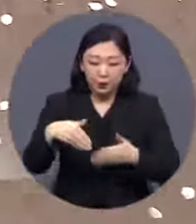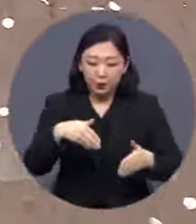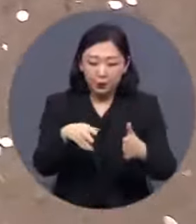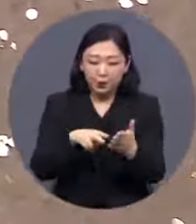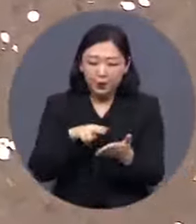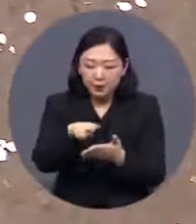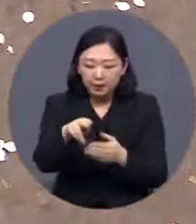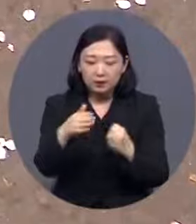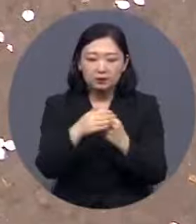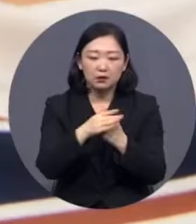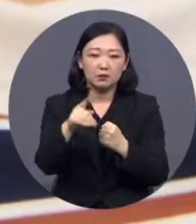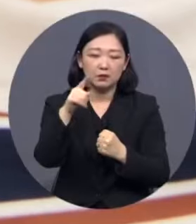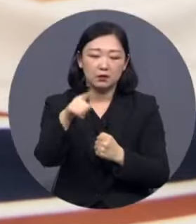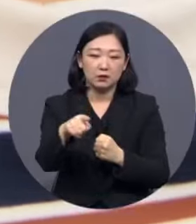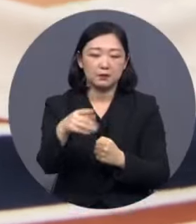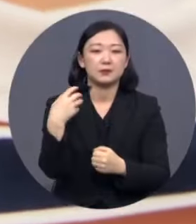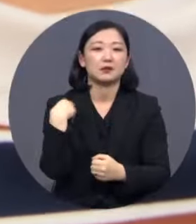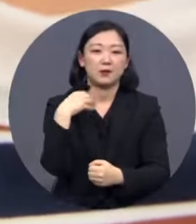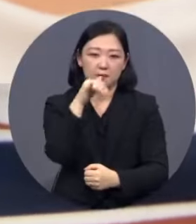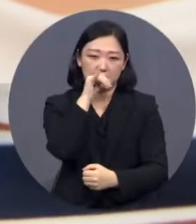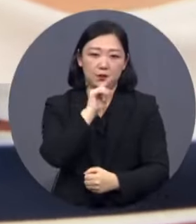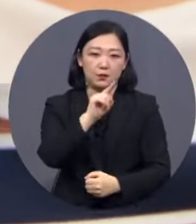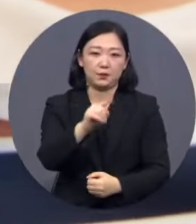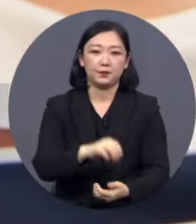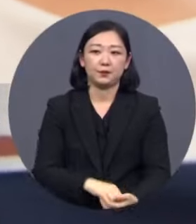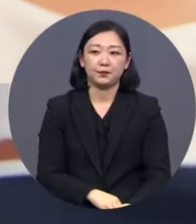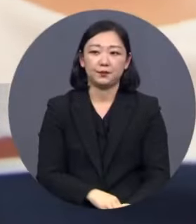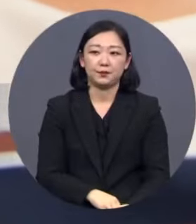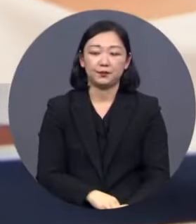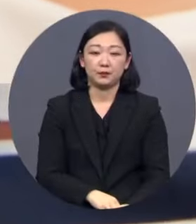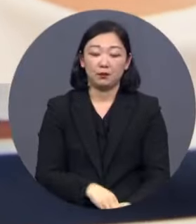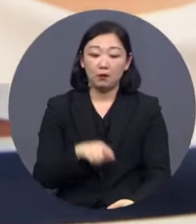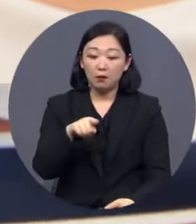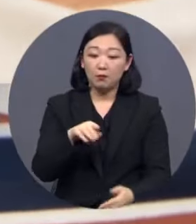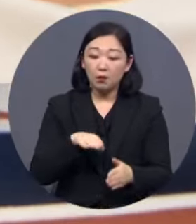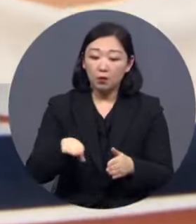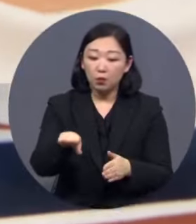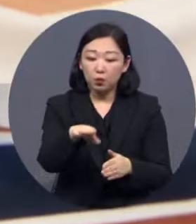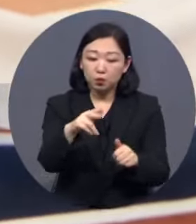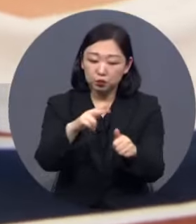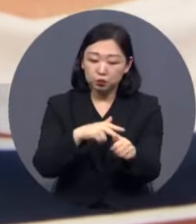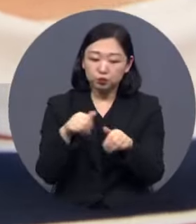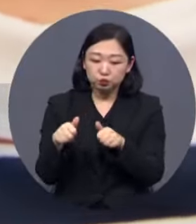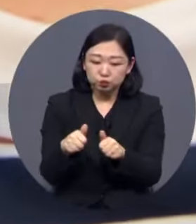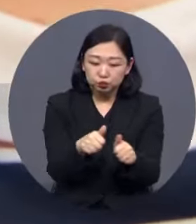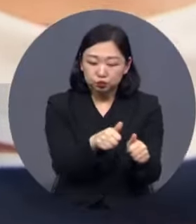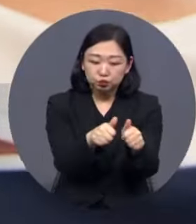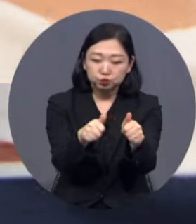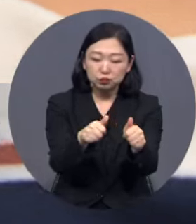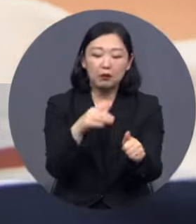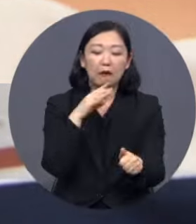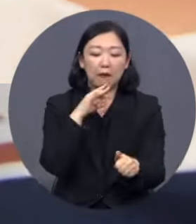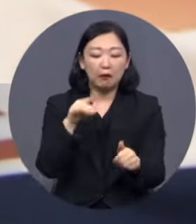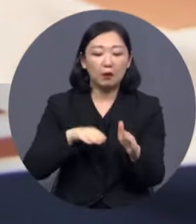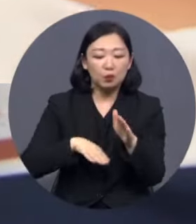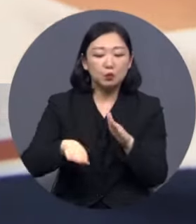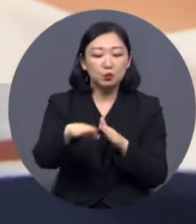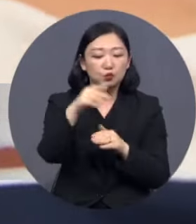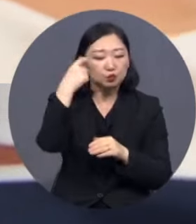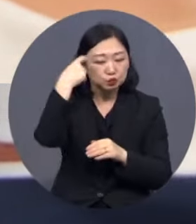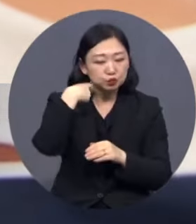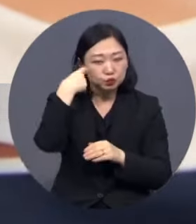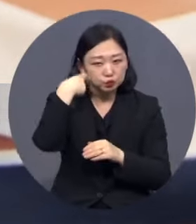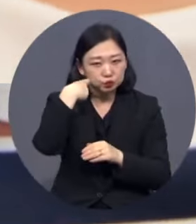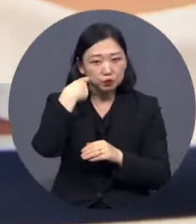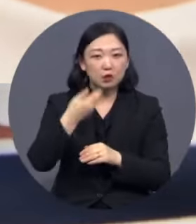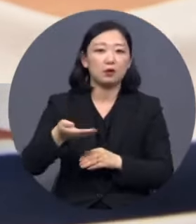겁니다. 앞에 차들이 자연스럽게 들어왔고 차가 세워져 있어서 당연히 이렇게 진입하는 거라고